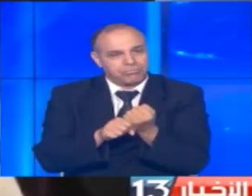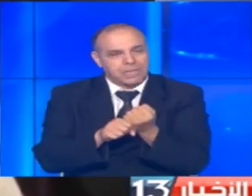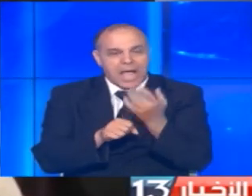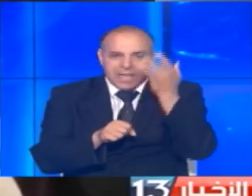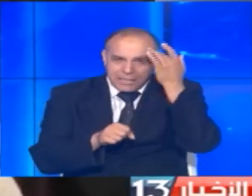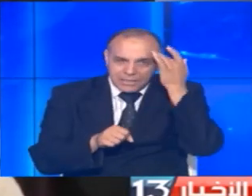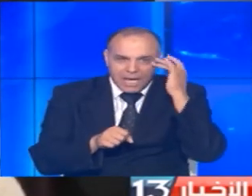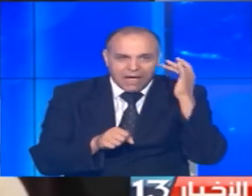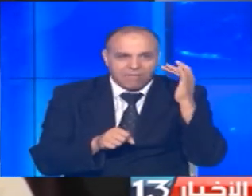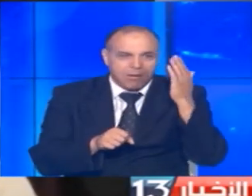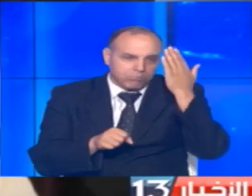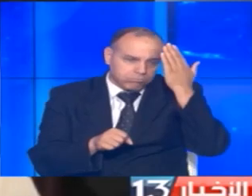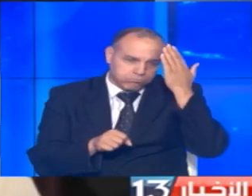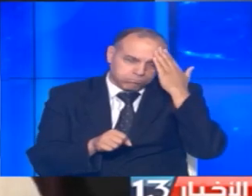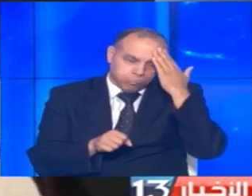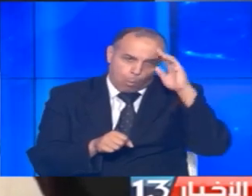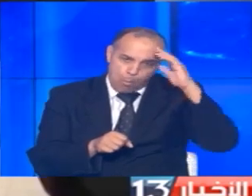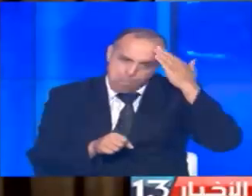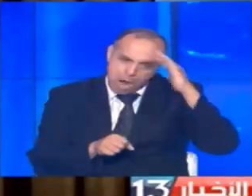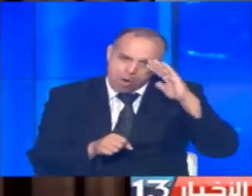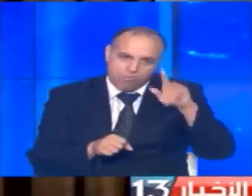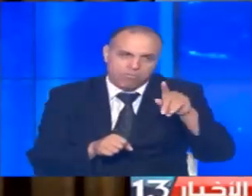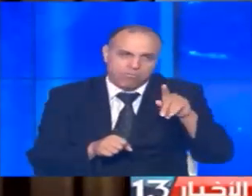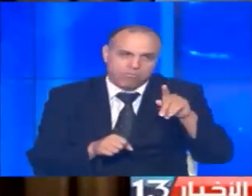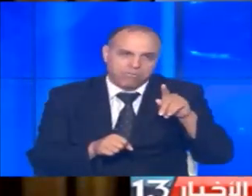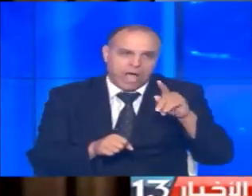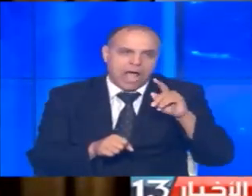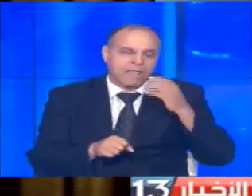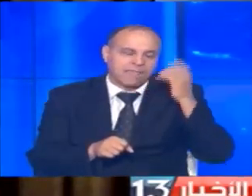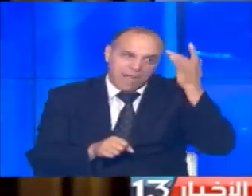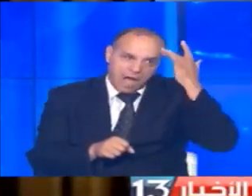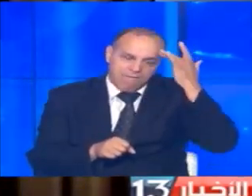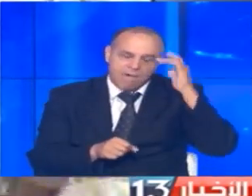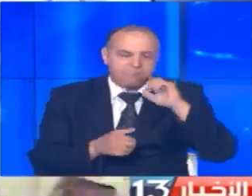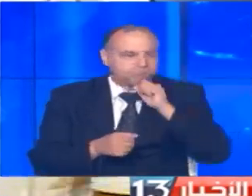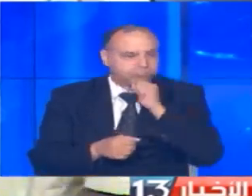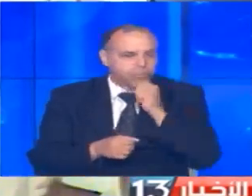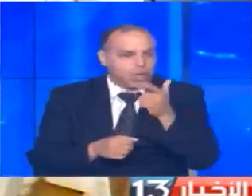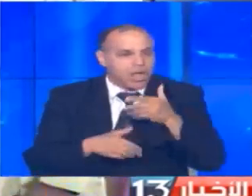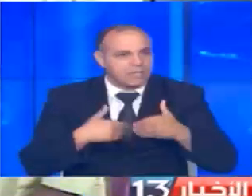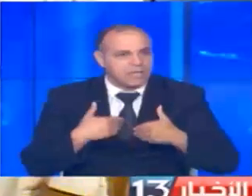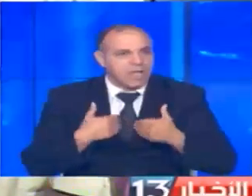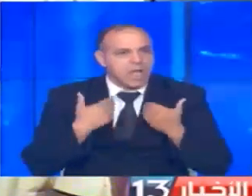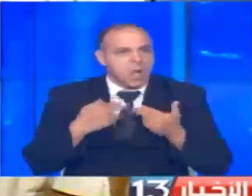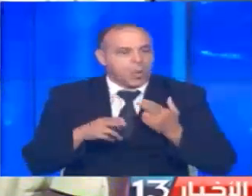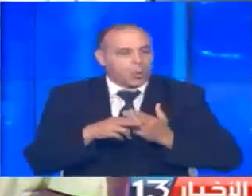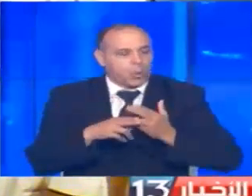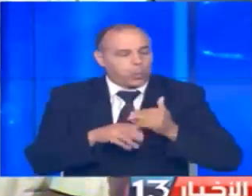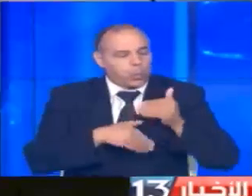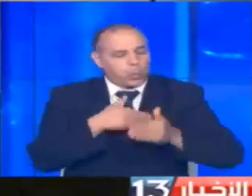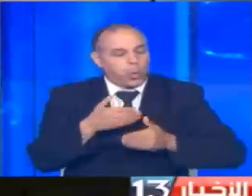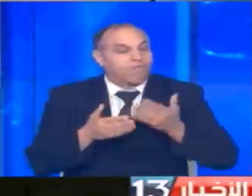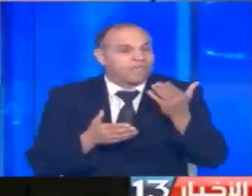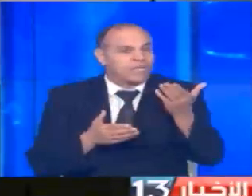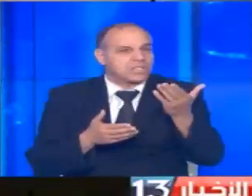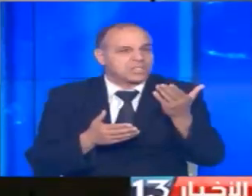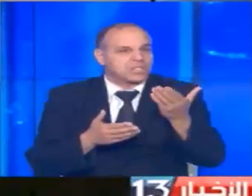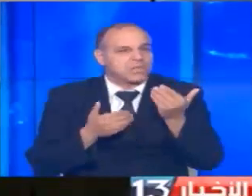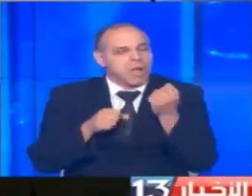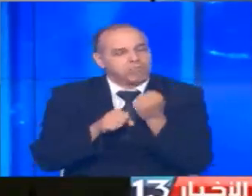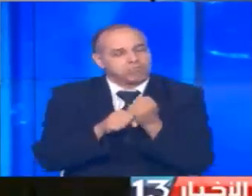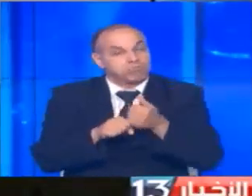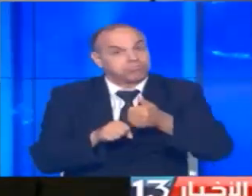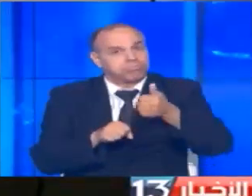الثقافة، اعترافا بمنزلته الفريدة على الساحة الثقافية والفنية وتكريسا لمسيرته الحافلة بالعطاء